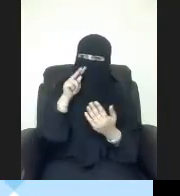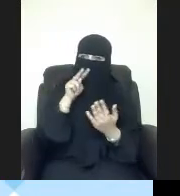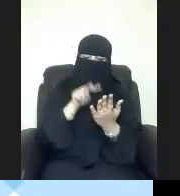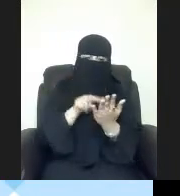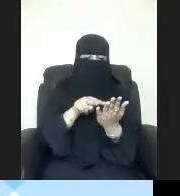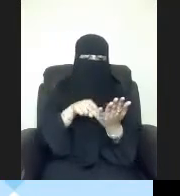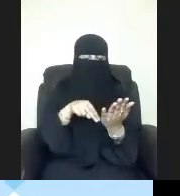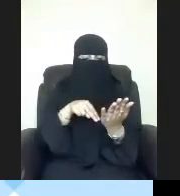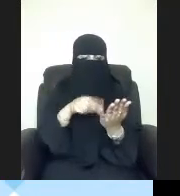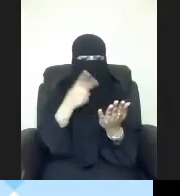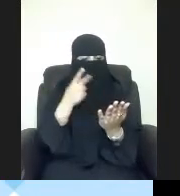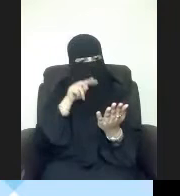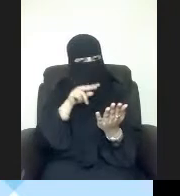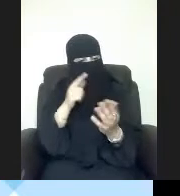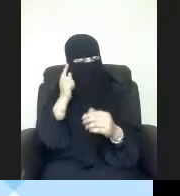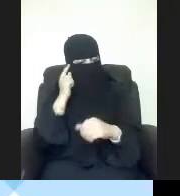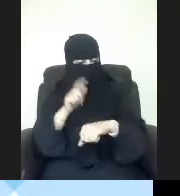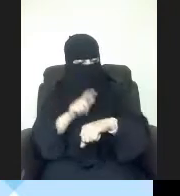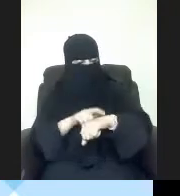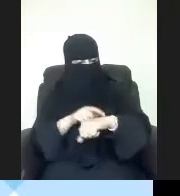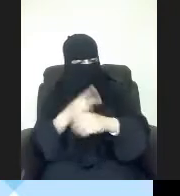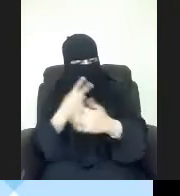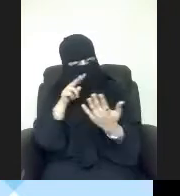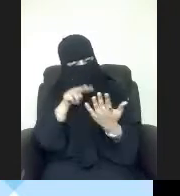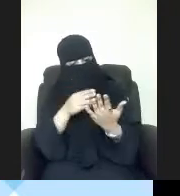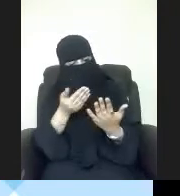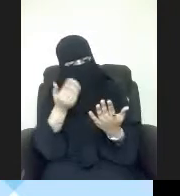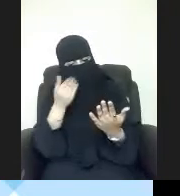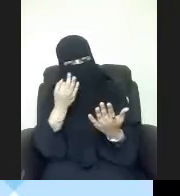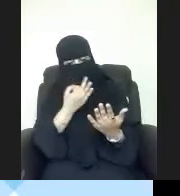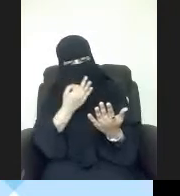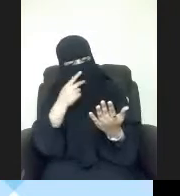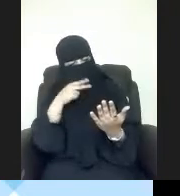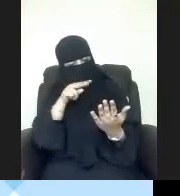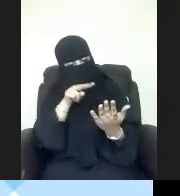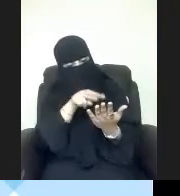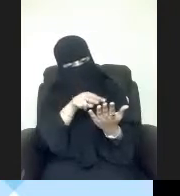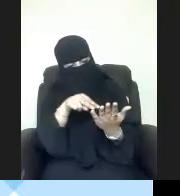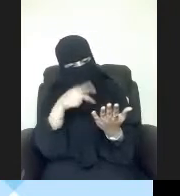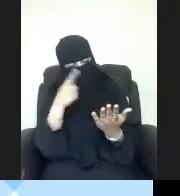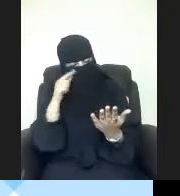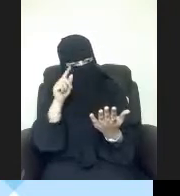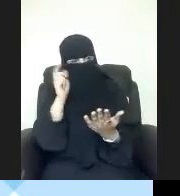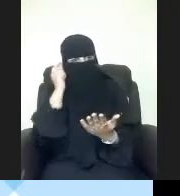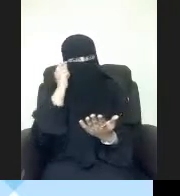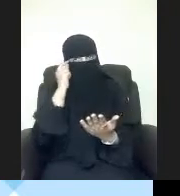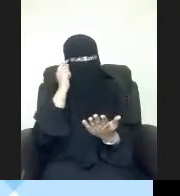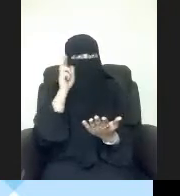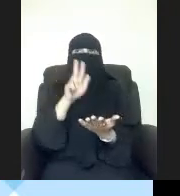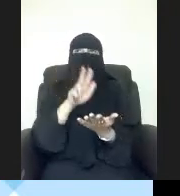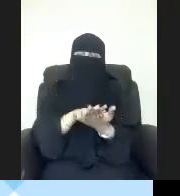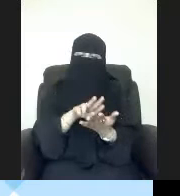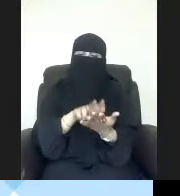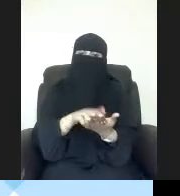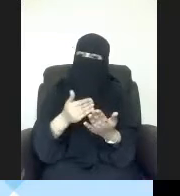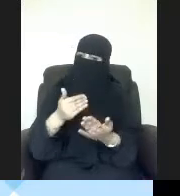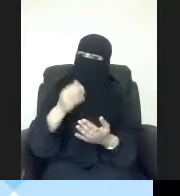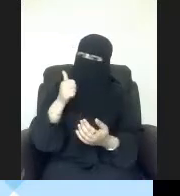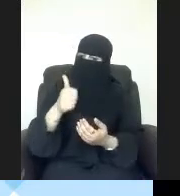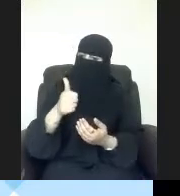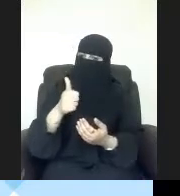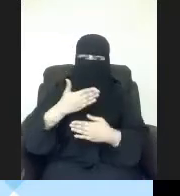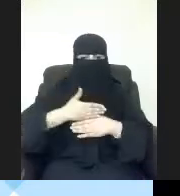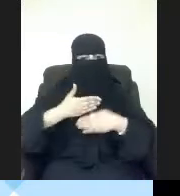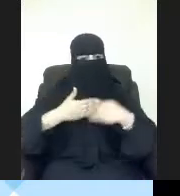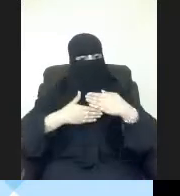أنا أستطيع أني أقوم بعملية التطبيق وأقوم بعملية البناء وأقوم بعملية المهارة داخل وقت